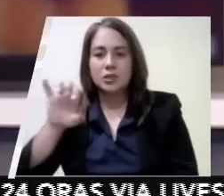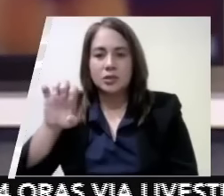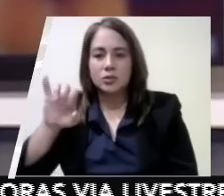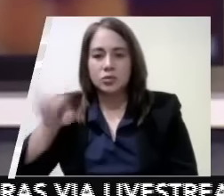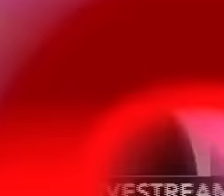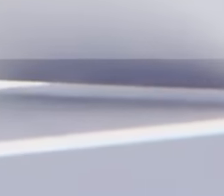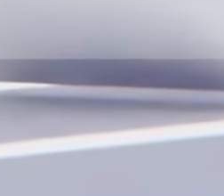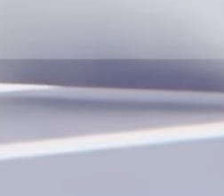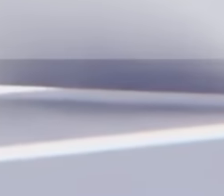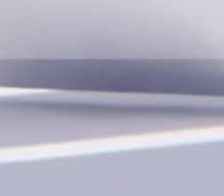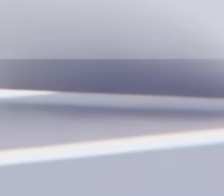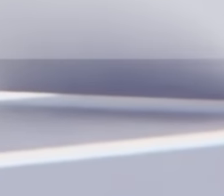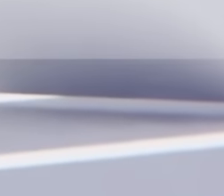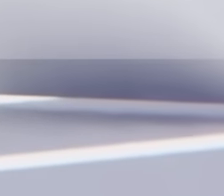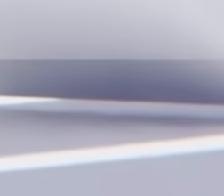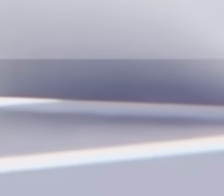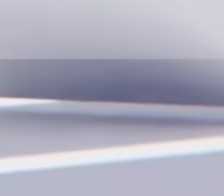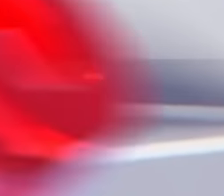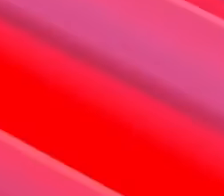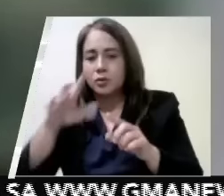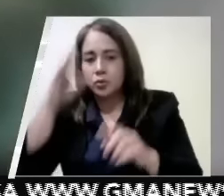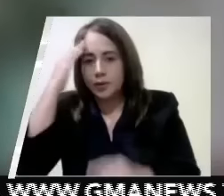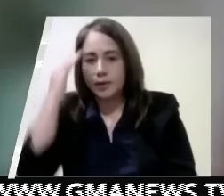Darlene Kai.